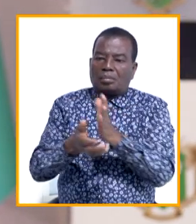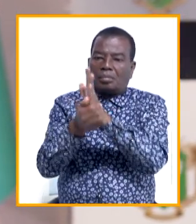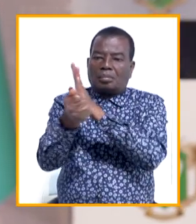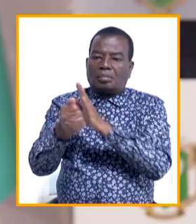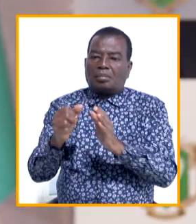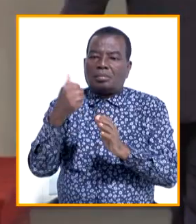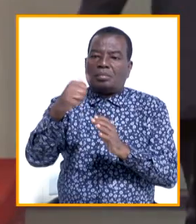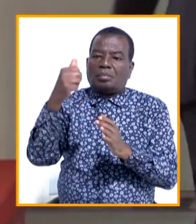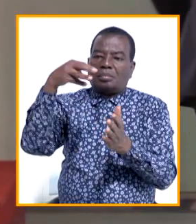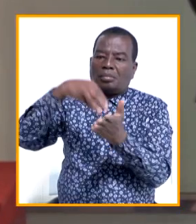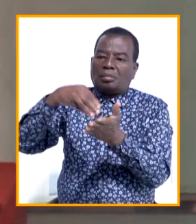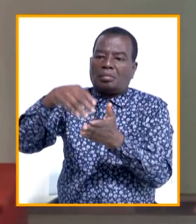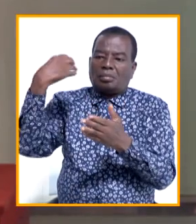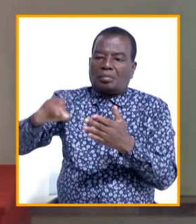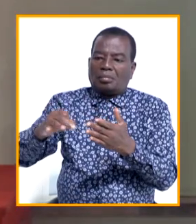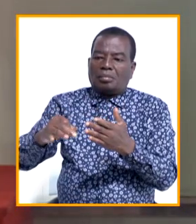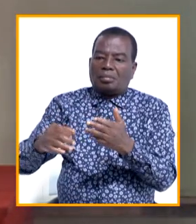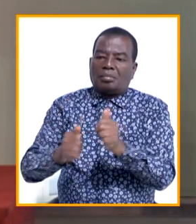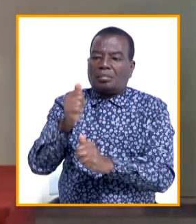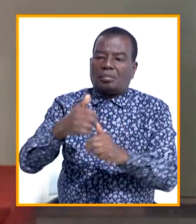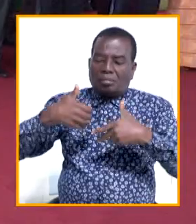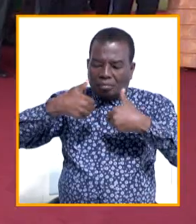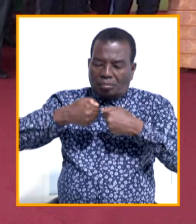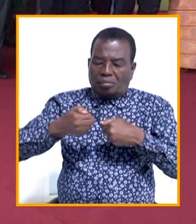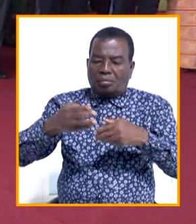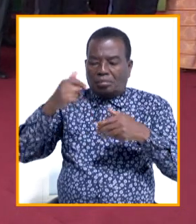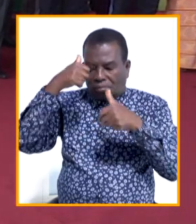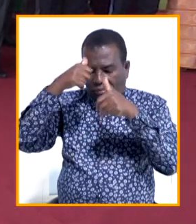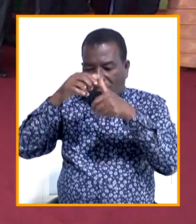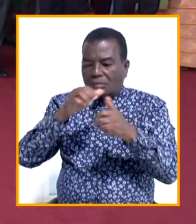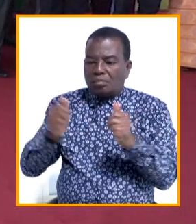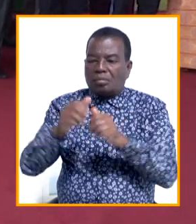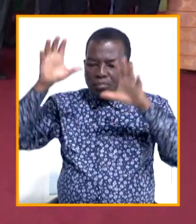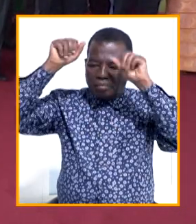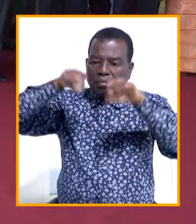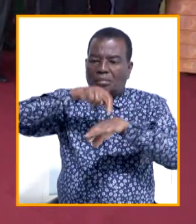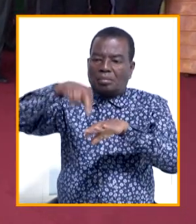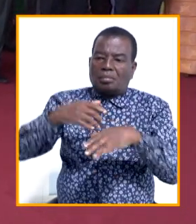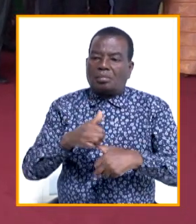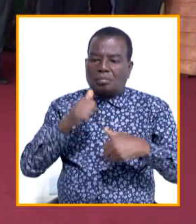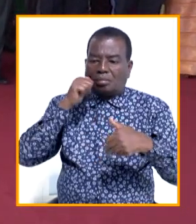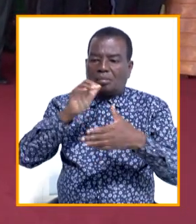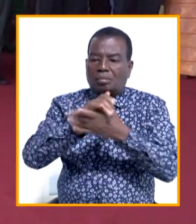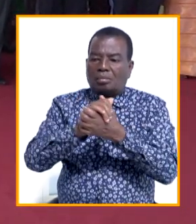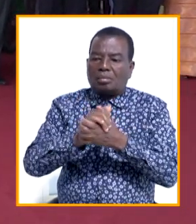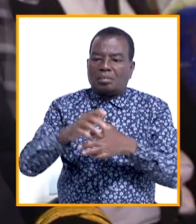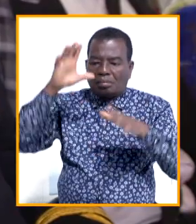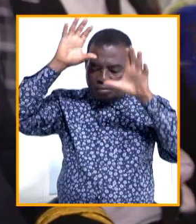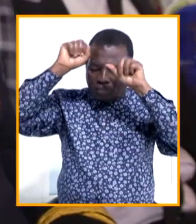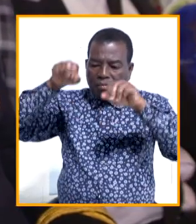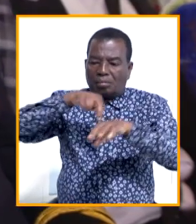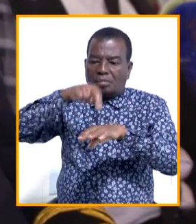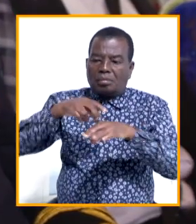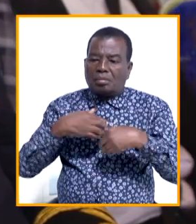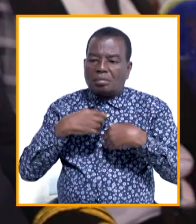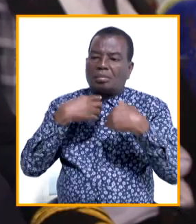10 millions de francs en plus d'une photo souvenir avec le président de la République et son épouse le président de la République